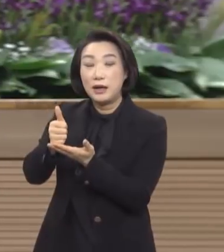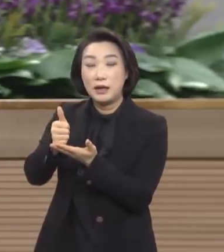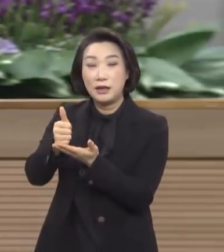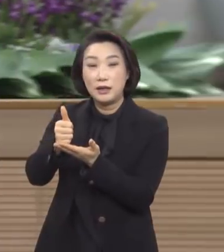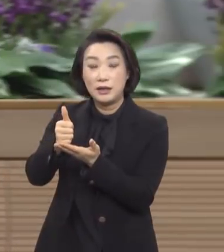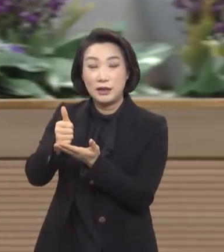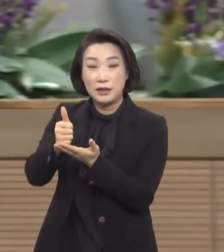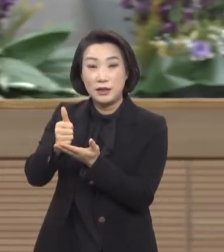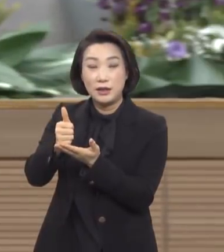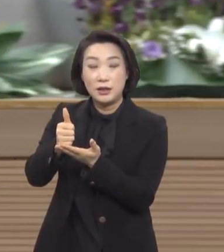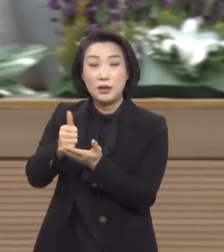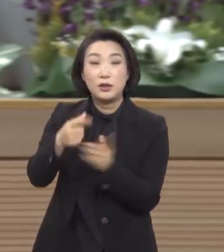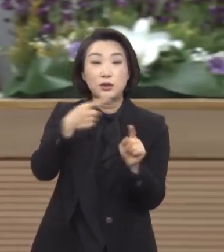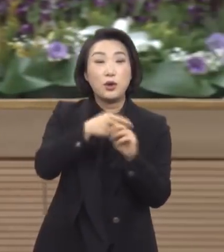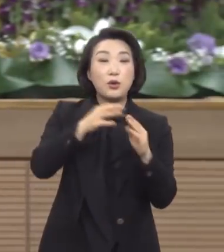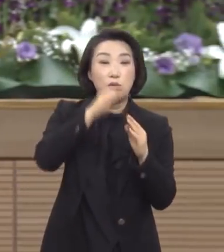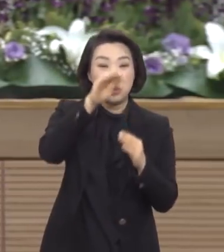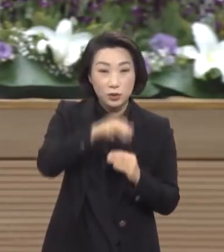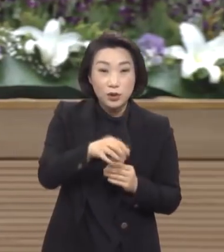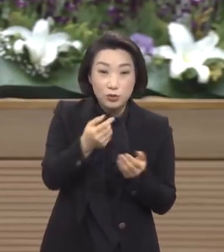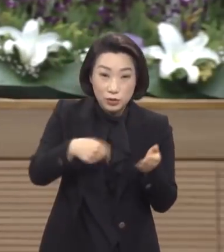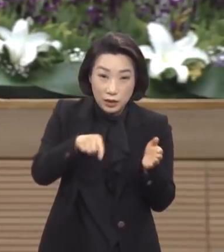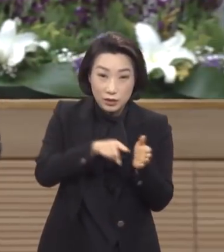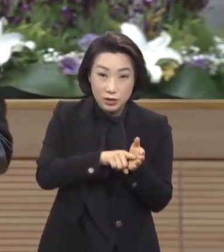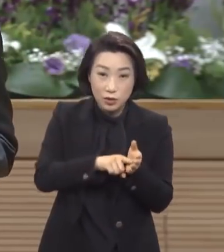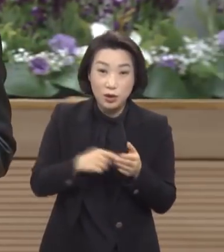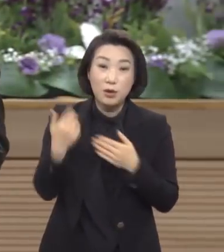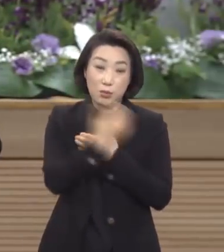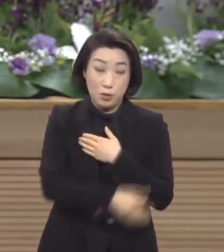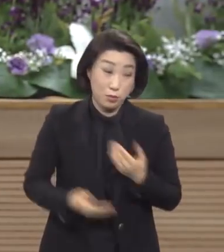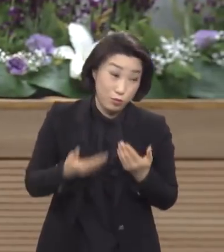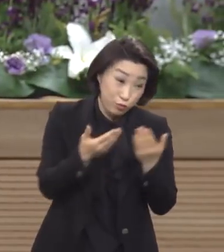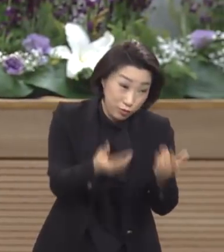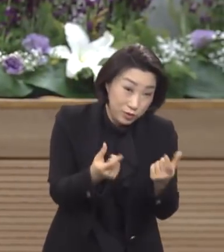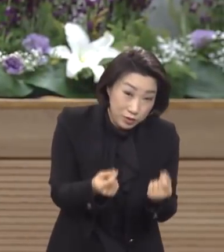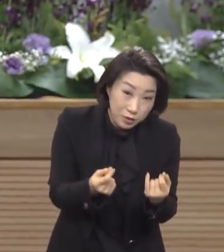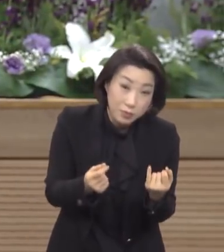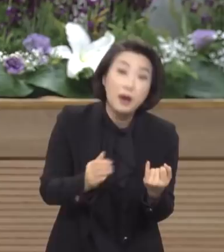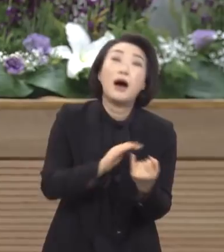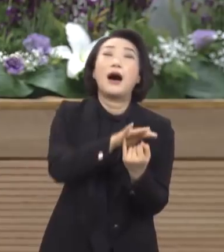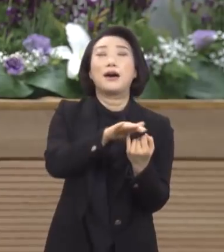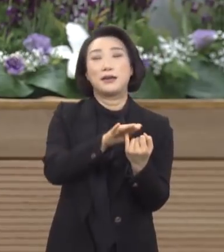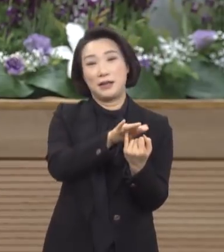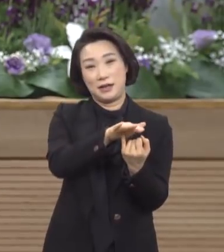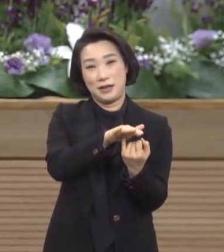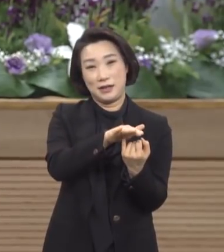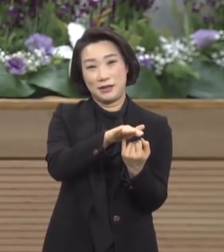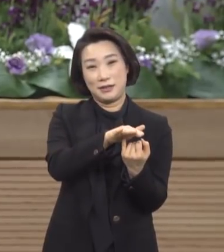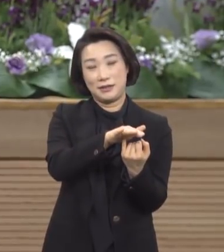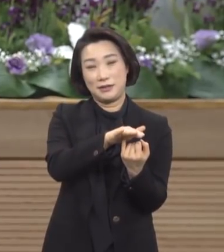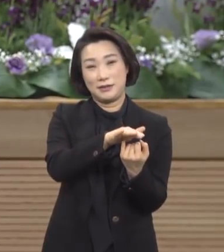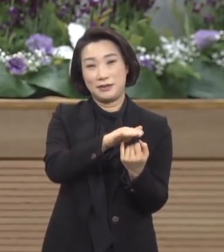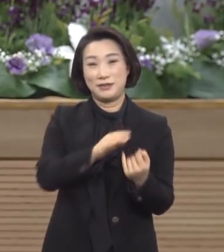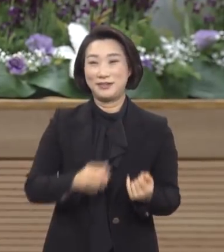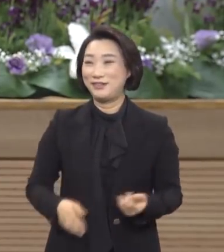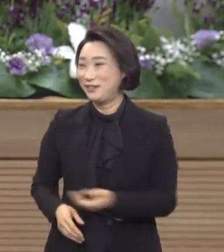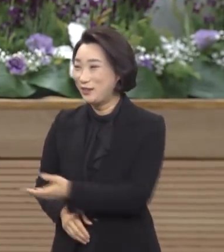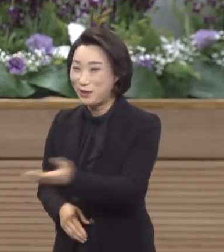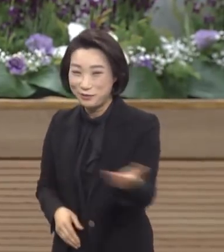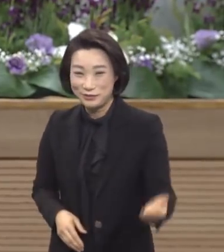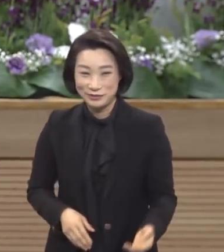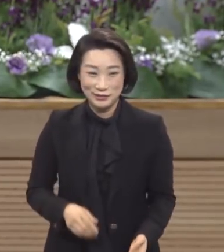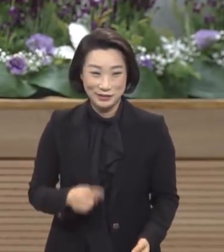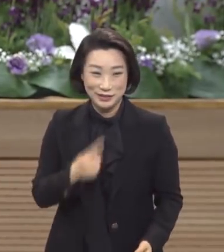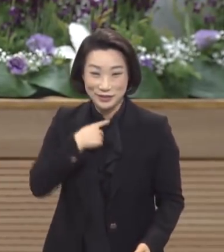그리스도께서 교회를 위하여 자기 몸을 주심같이 하라. 여기